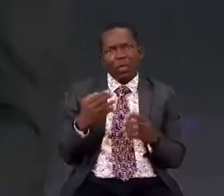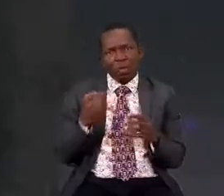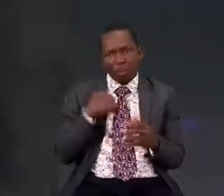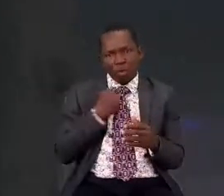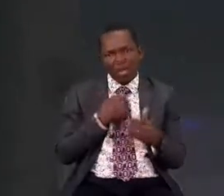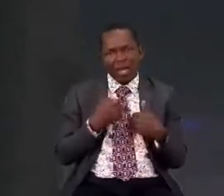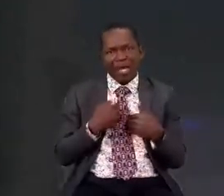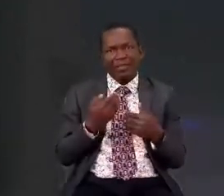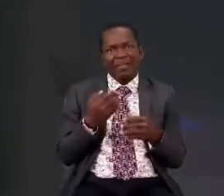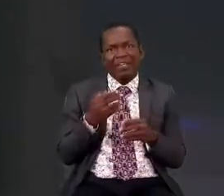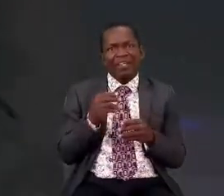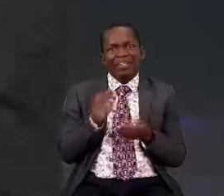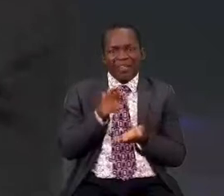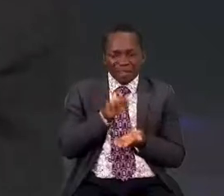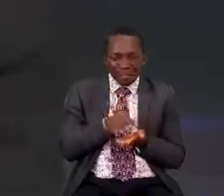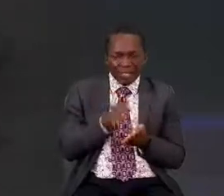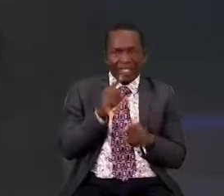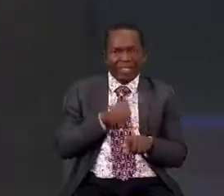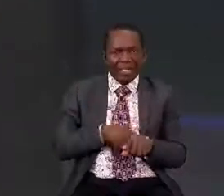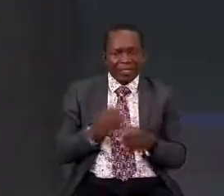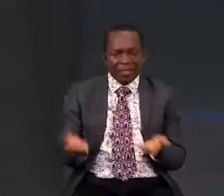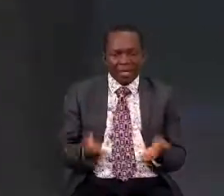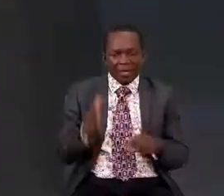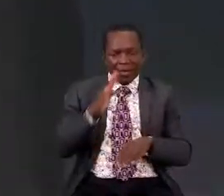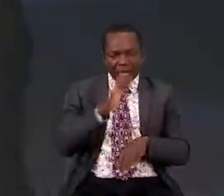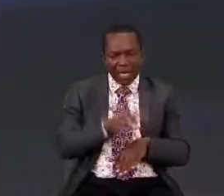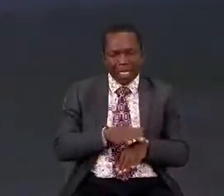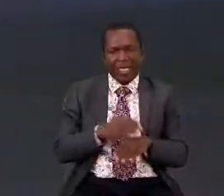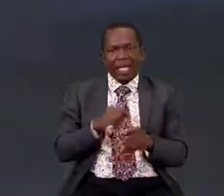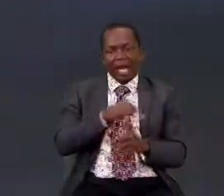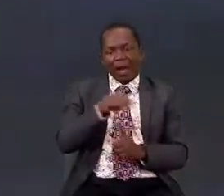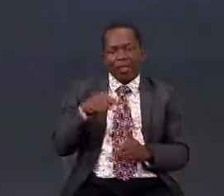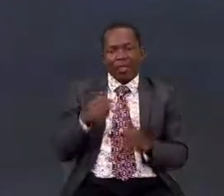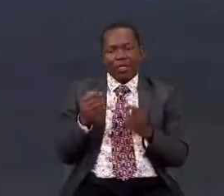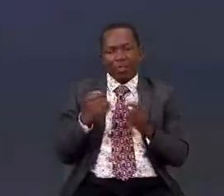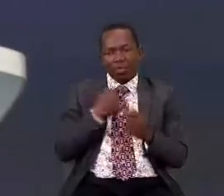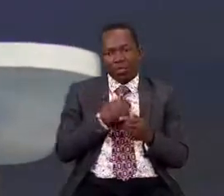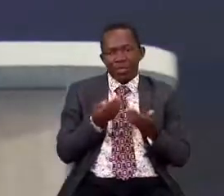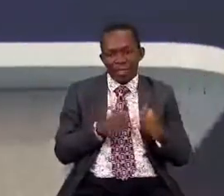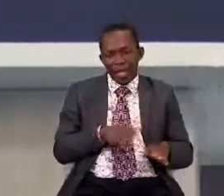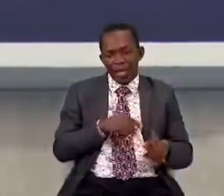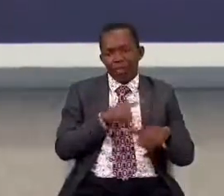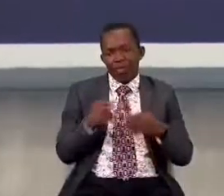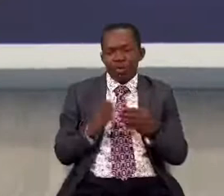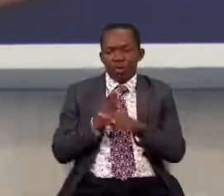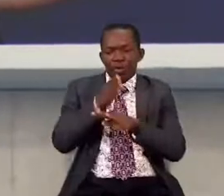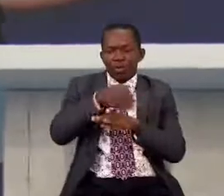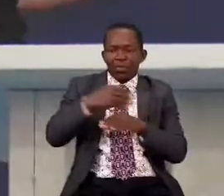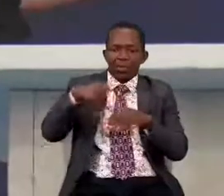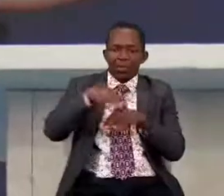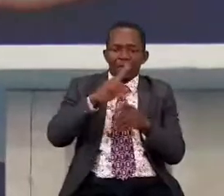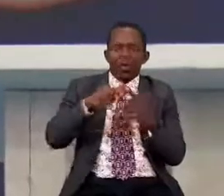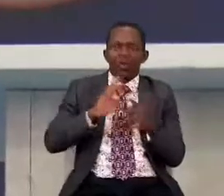côté dans notre résidence éternelle. Nous quittons le temporaire, la